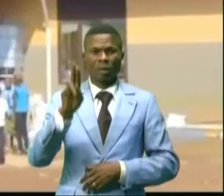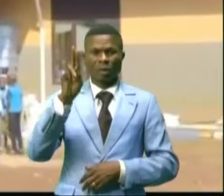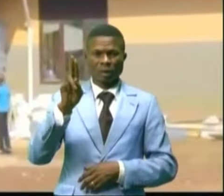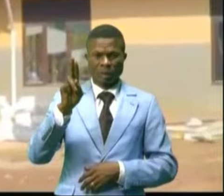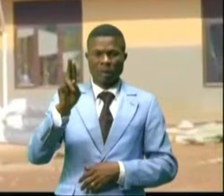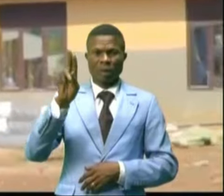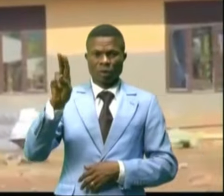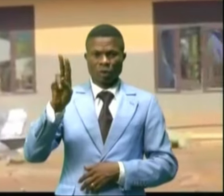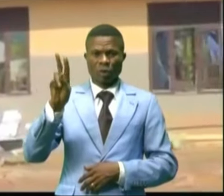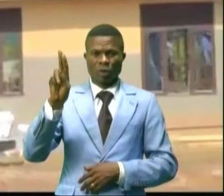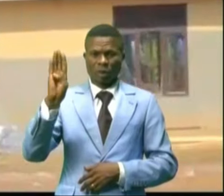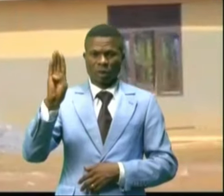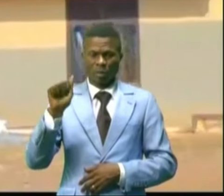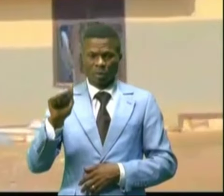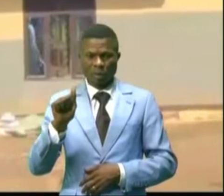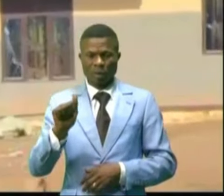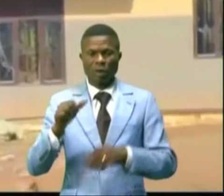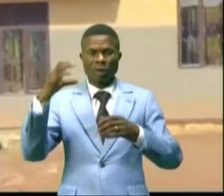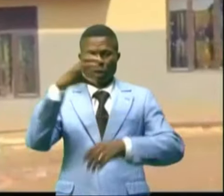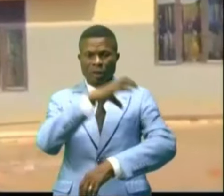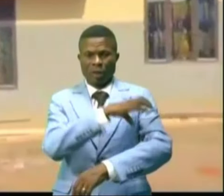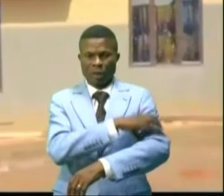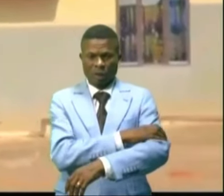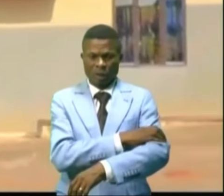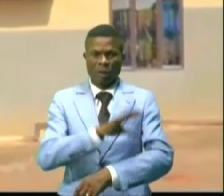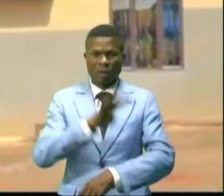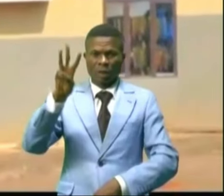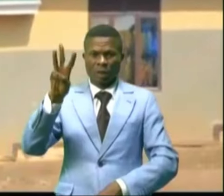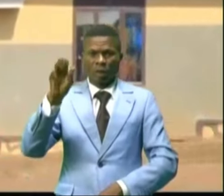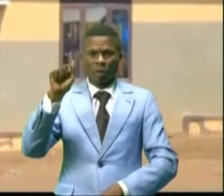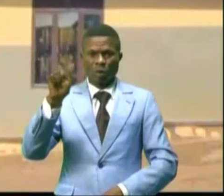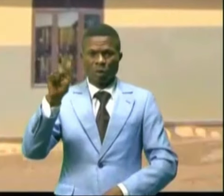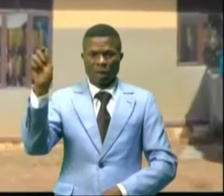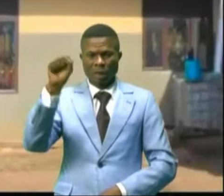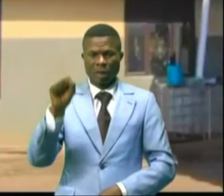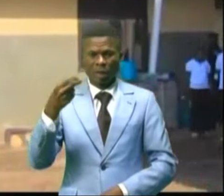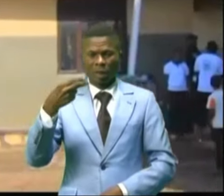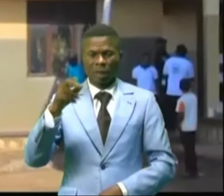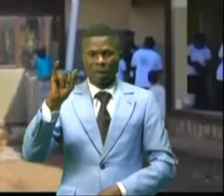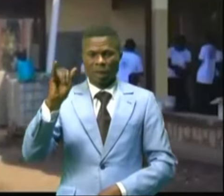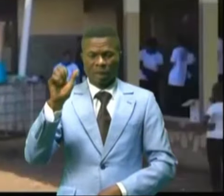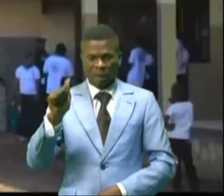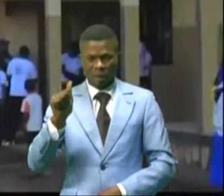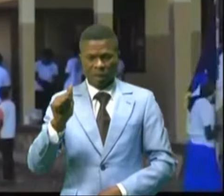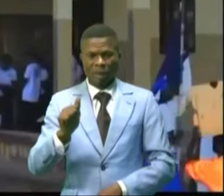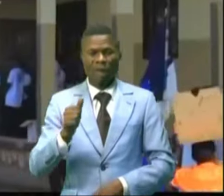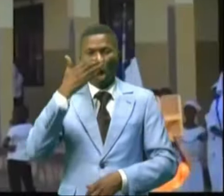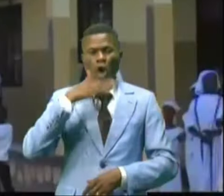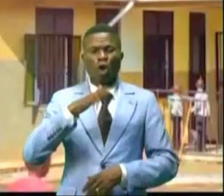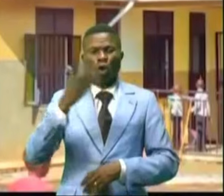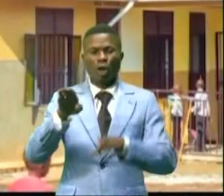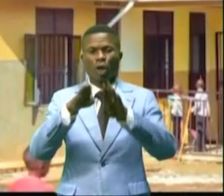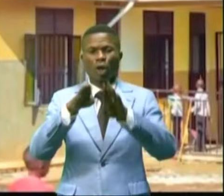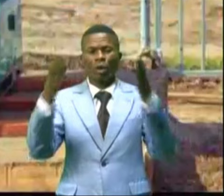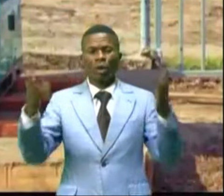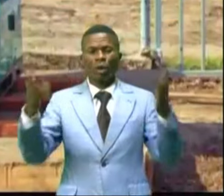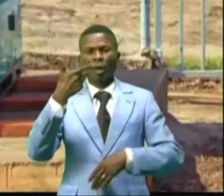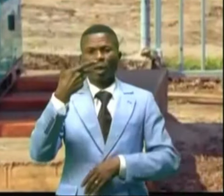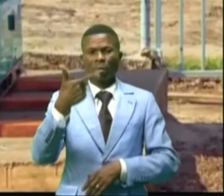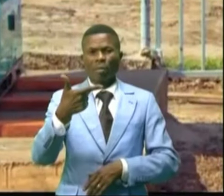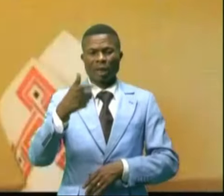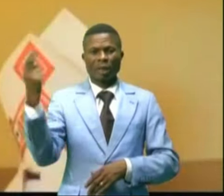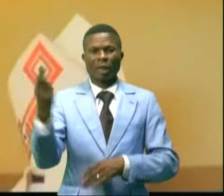quelques encablures du chef-lieu du territoire de Ouattia, le centre hospitalier Monseigneur Julien Andavo, inauguré le mardi 28